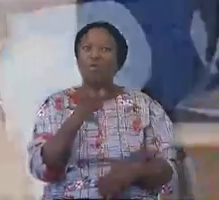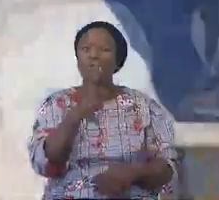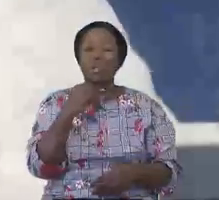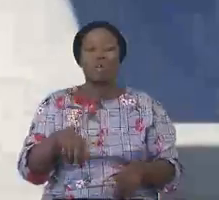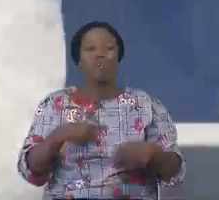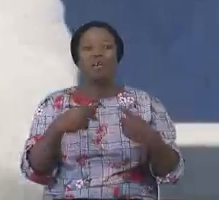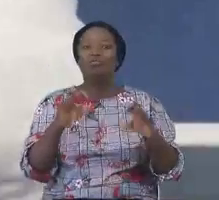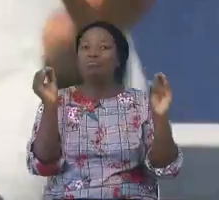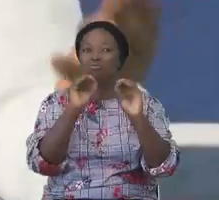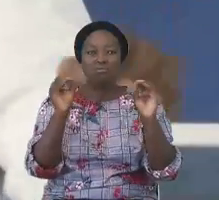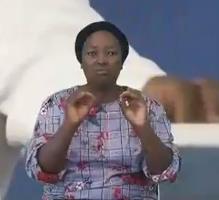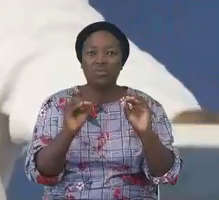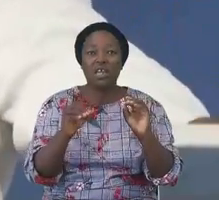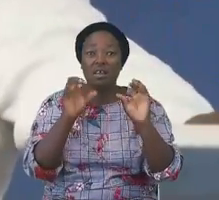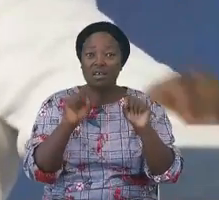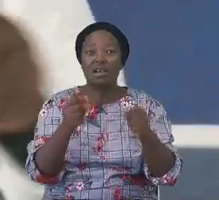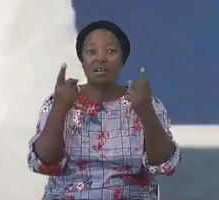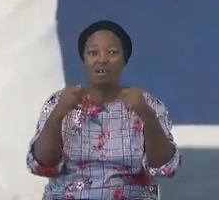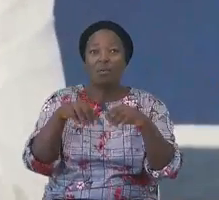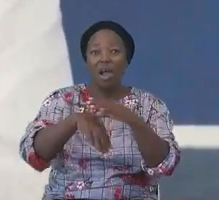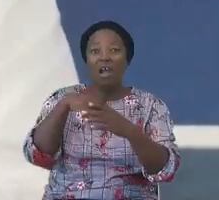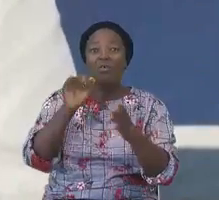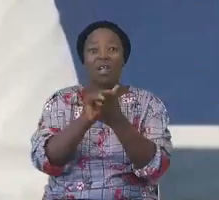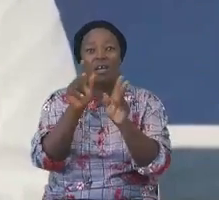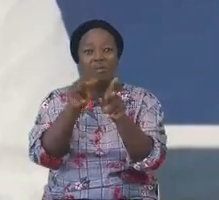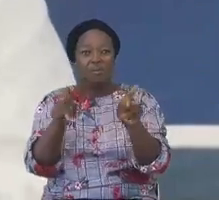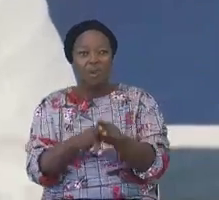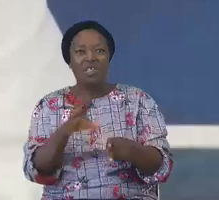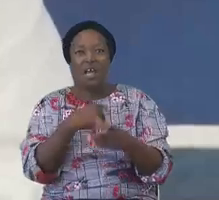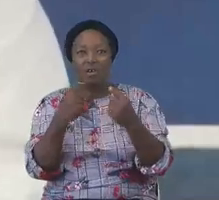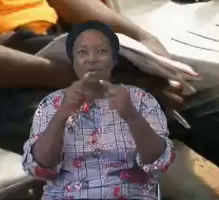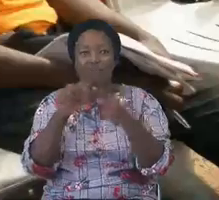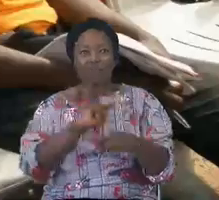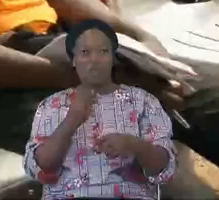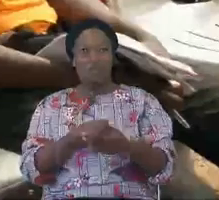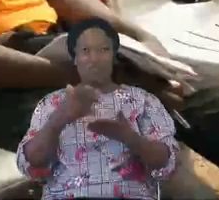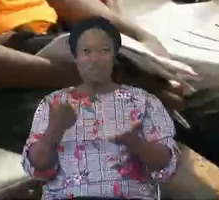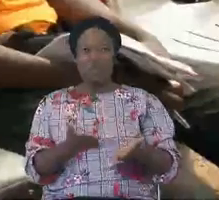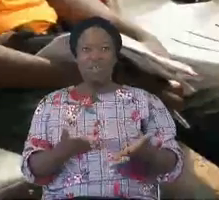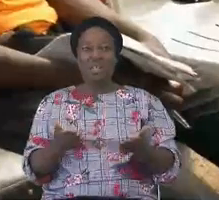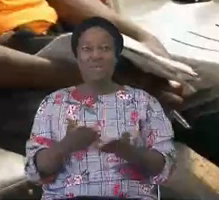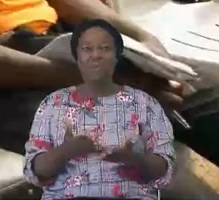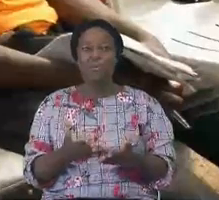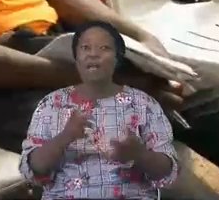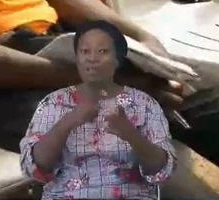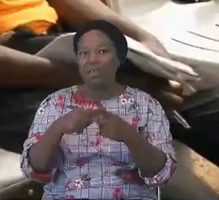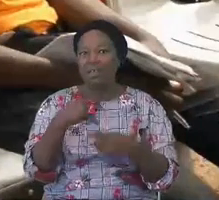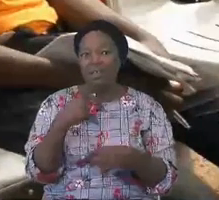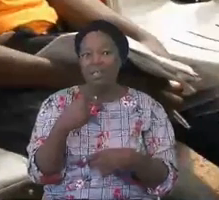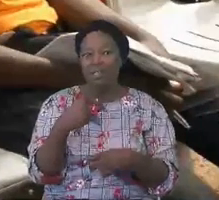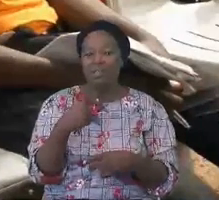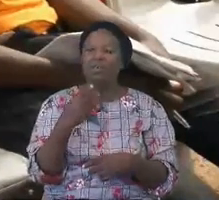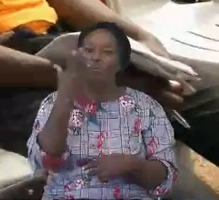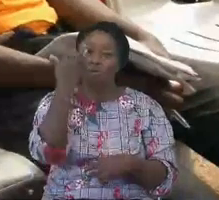lieu parce qu'il a soif et il veut l'eau de vie. Personne ne peut venir de ce